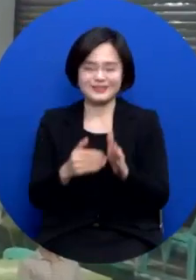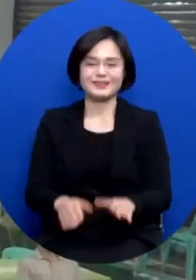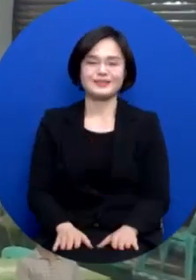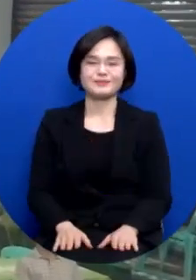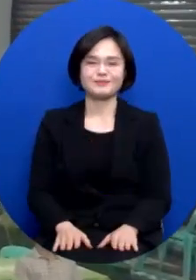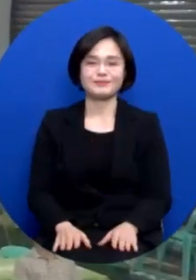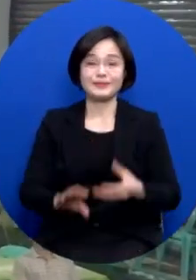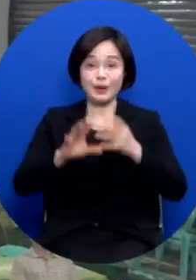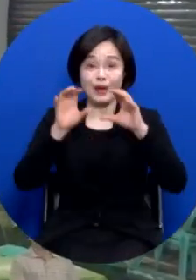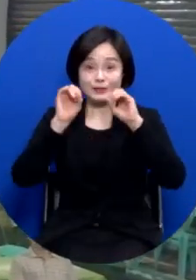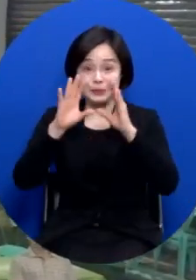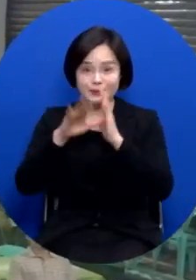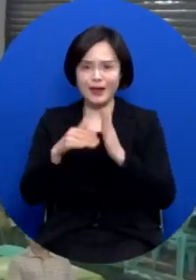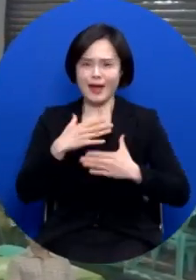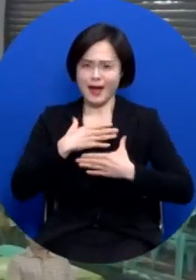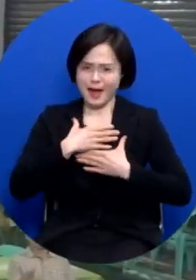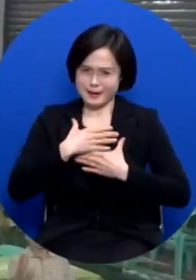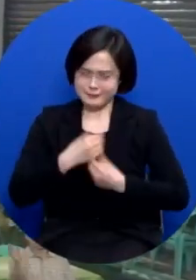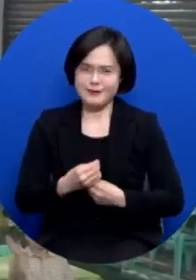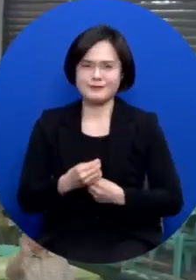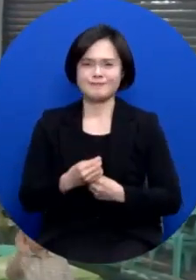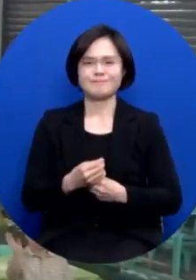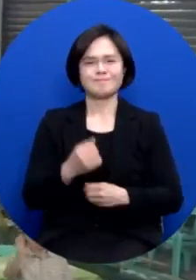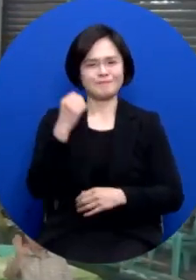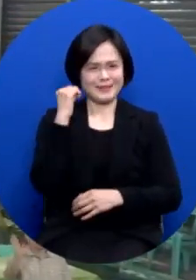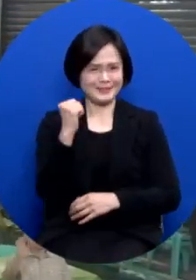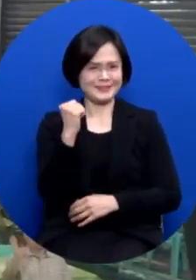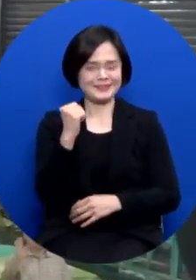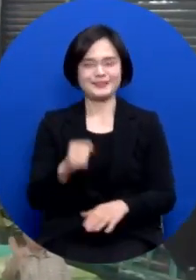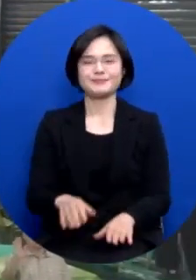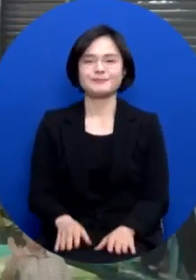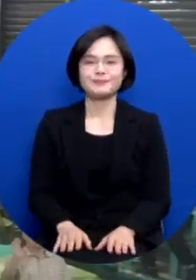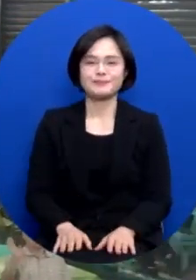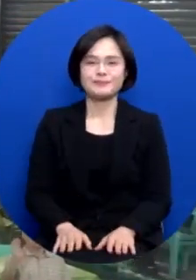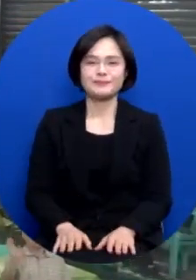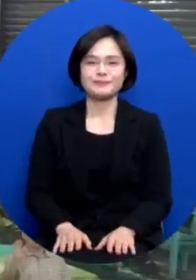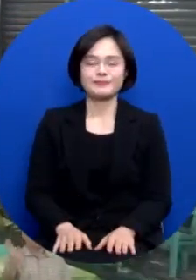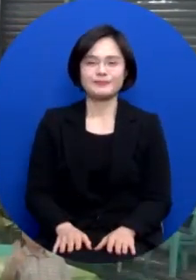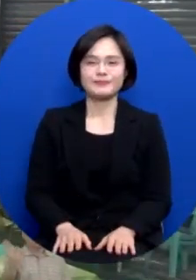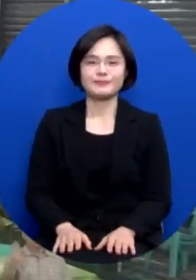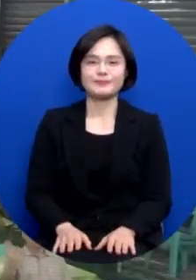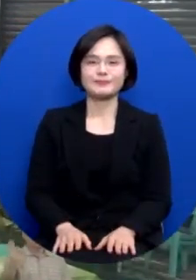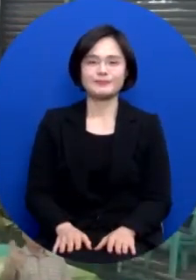선교 안전하게 해요. 필리핀에서 CTS 뉴스 윤열입니다.